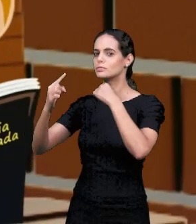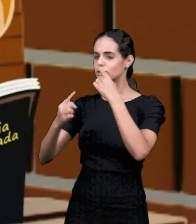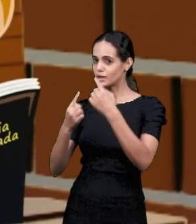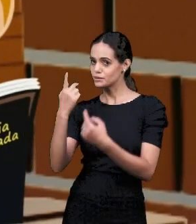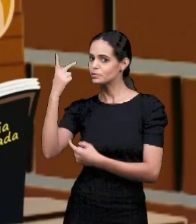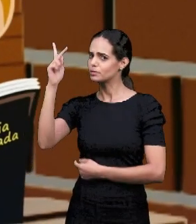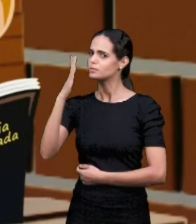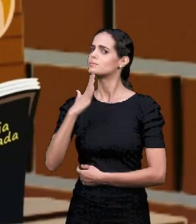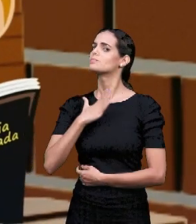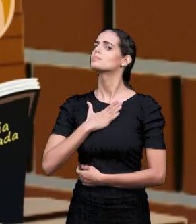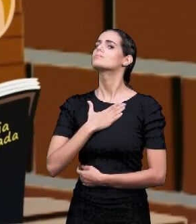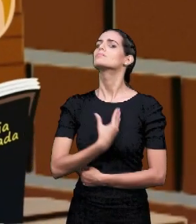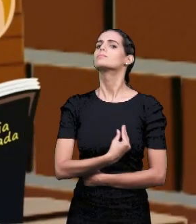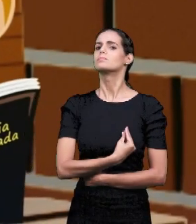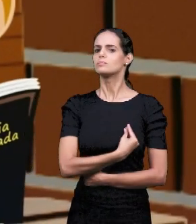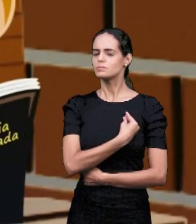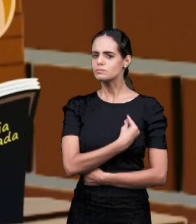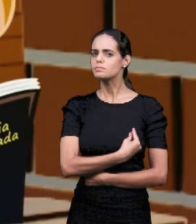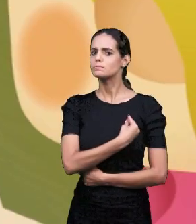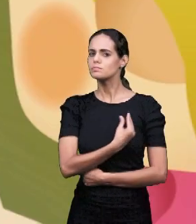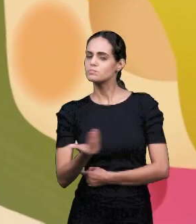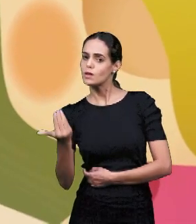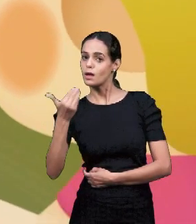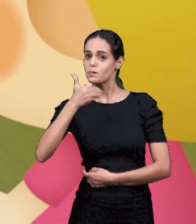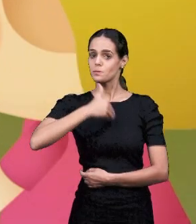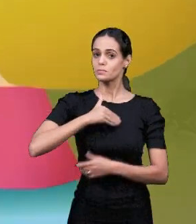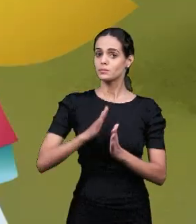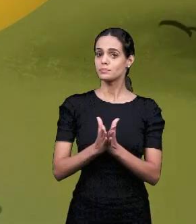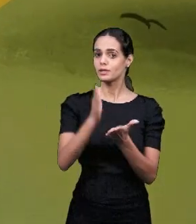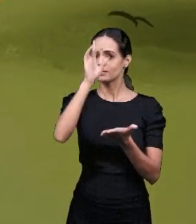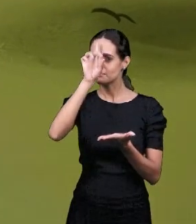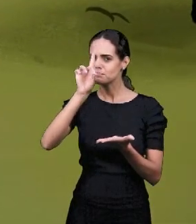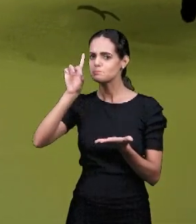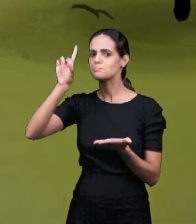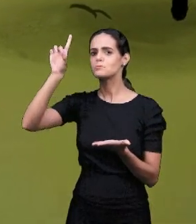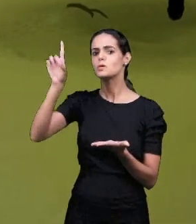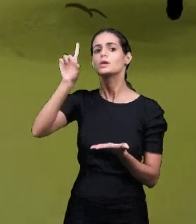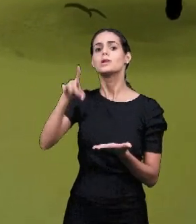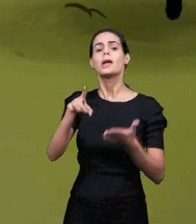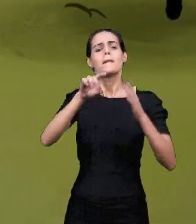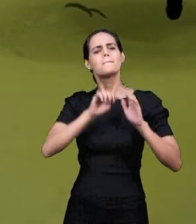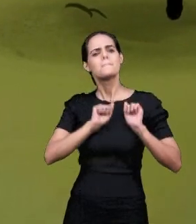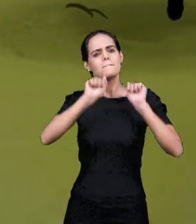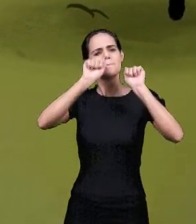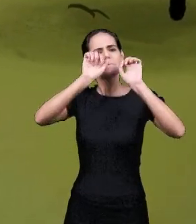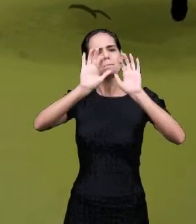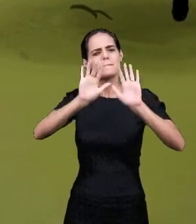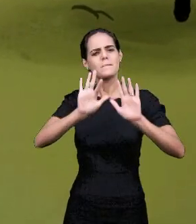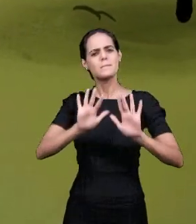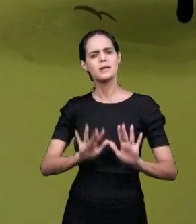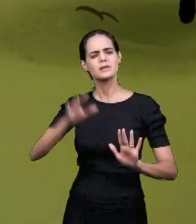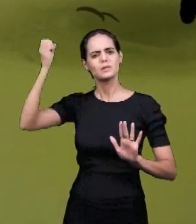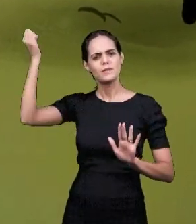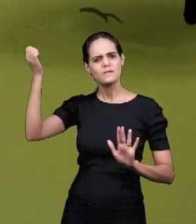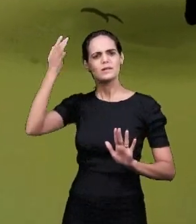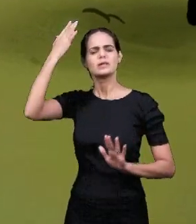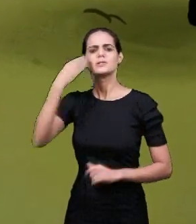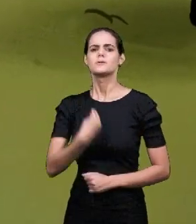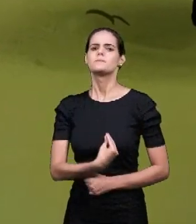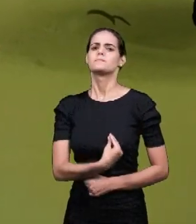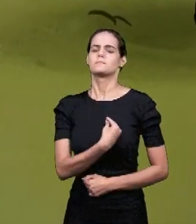vontade, guardar a tua palavra, que é luz e vida para o